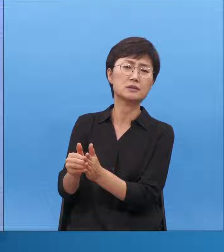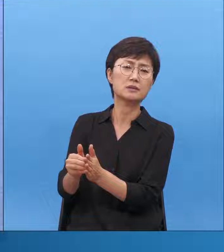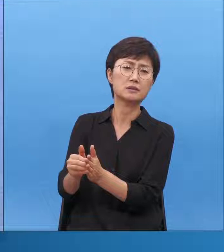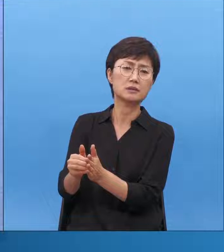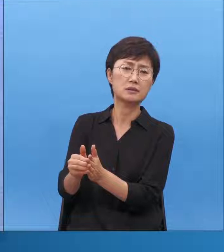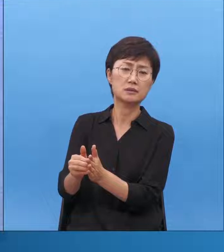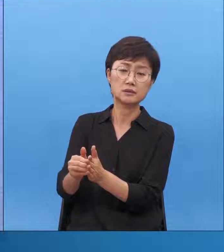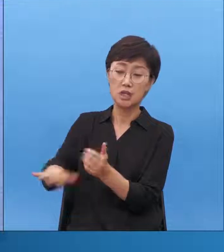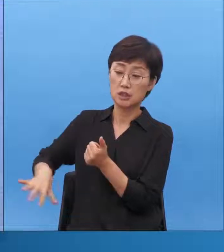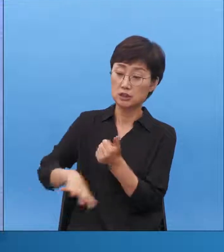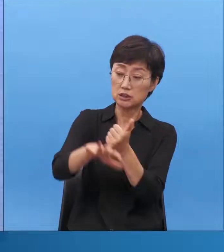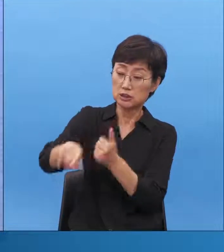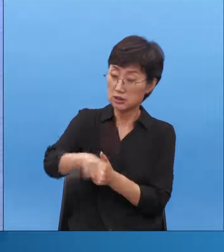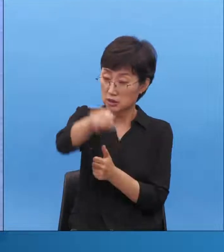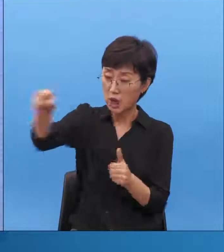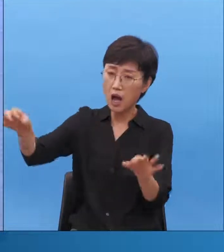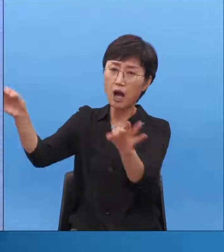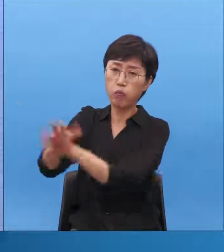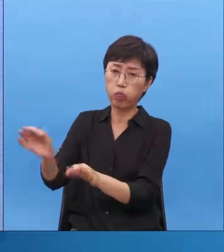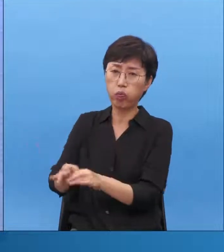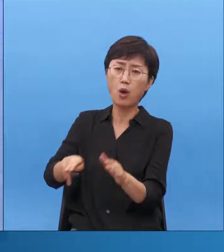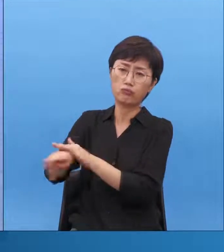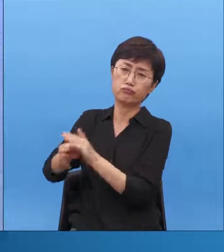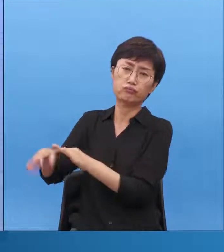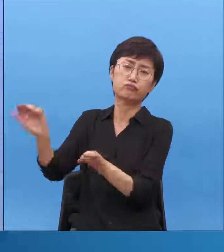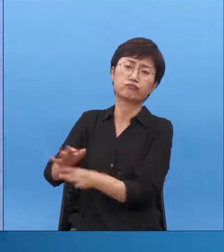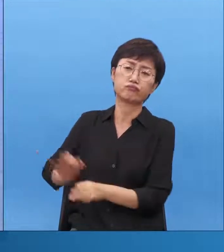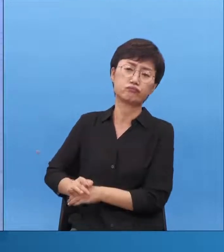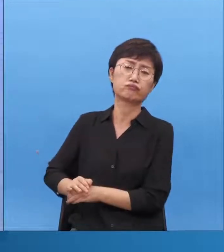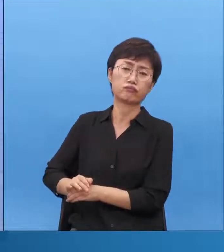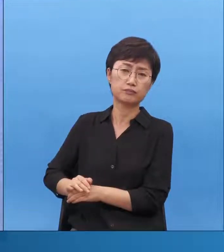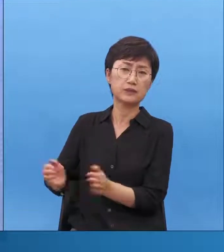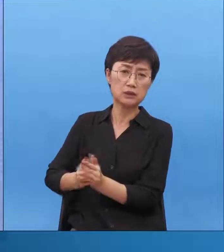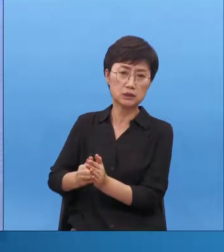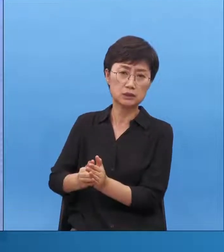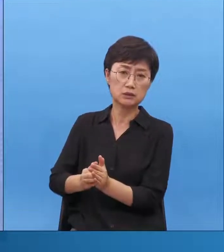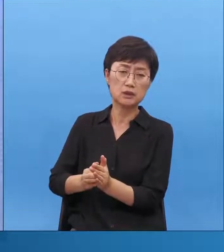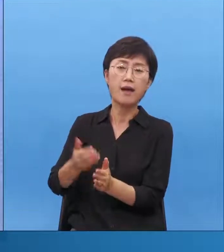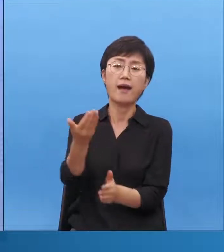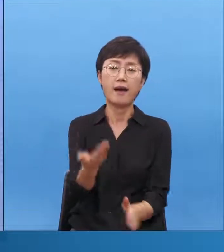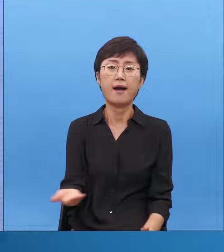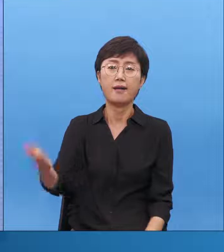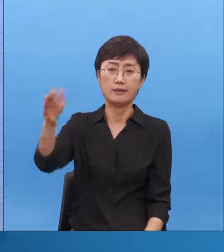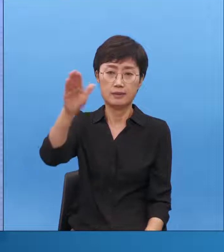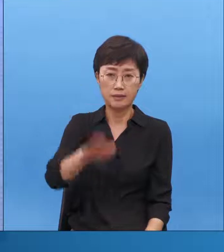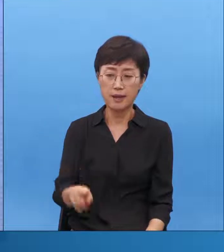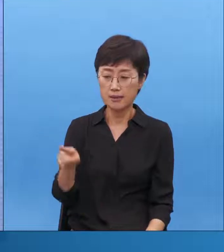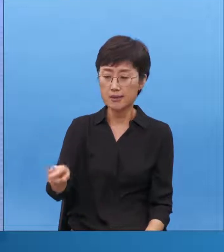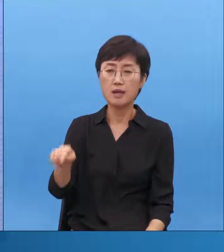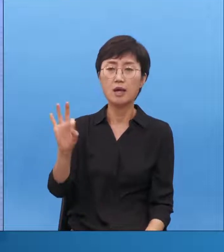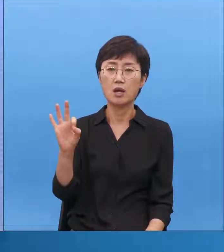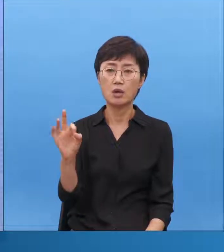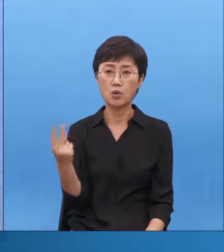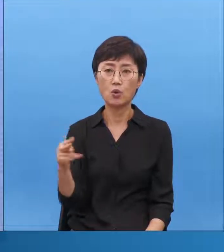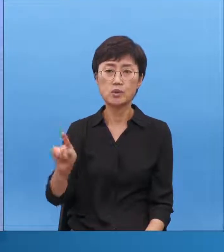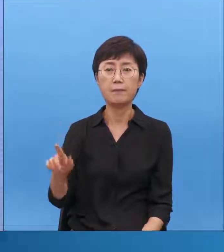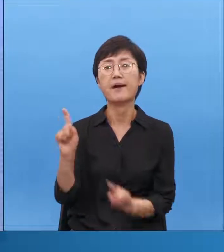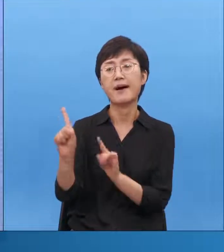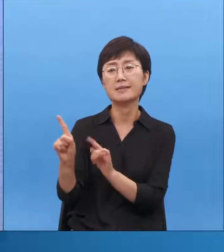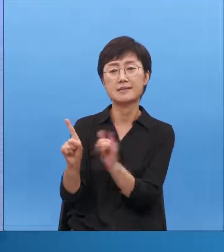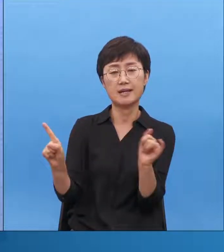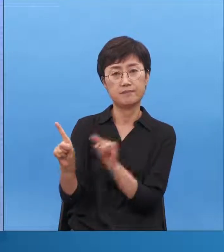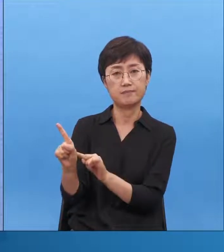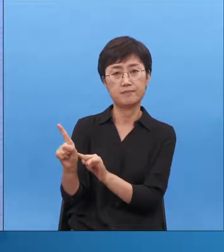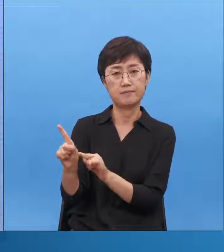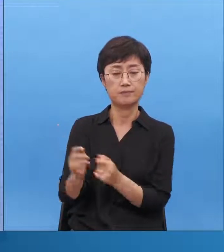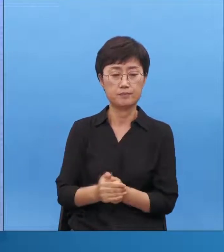사형당하니까 전부 마음 다 돌린 거예요. When Jesus was persecuted as a heretic and they were going to crucify him, they all ran away in fear. 계산하는 사업가들